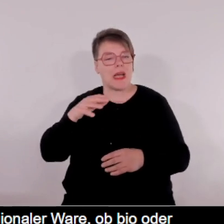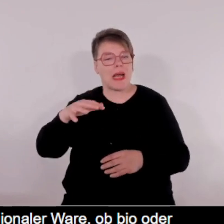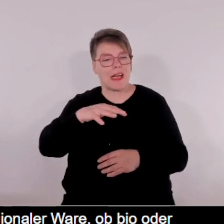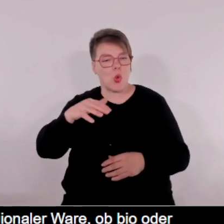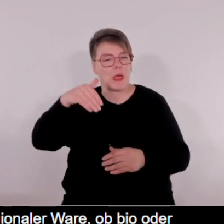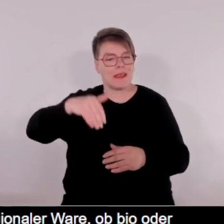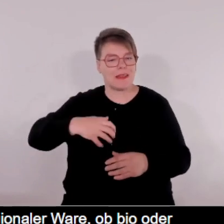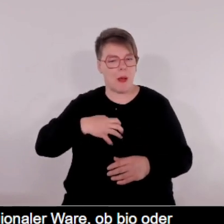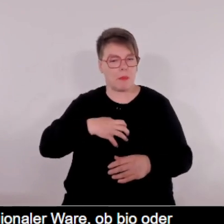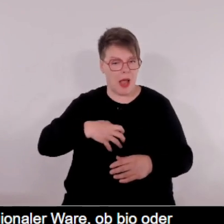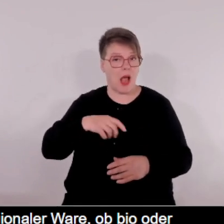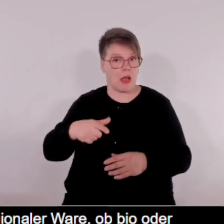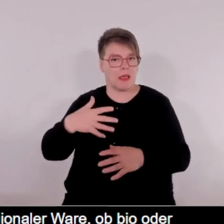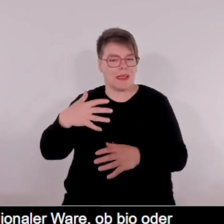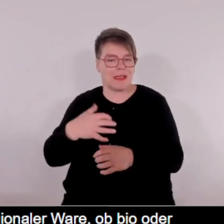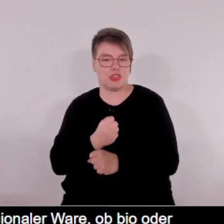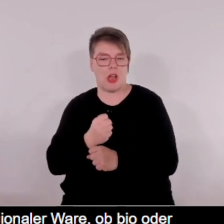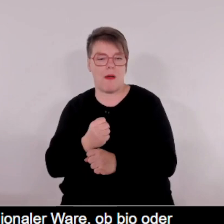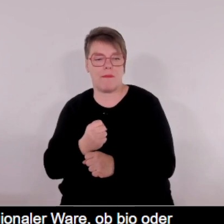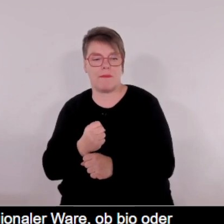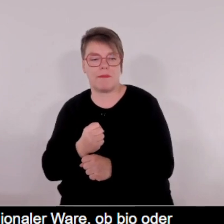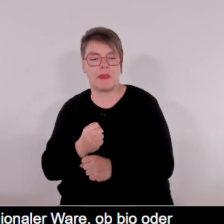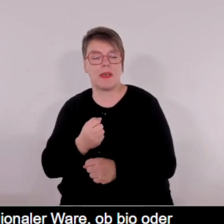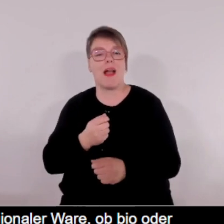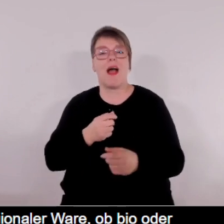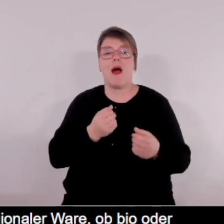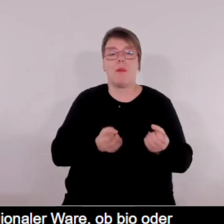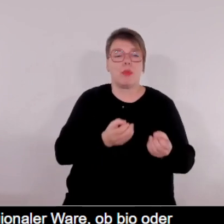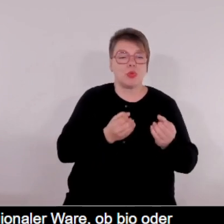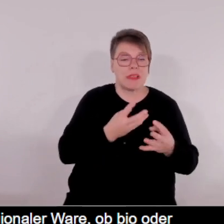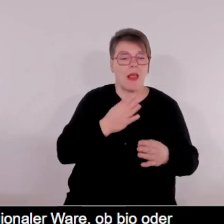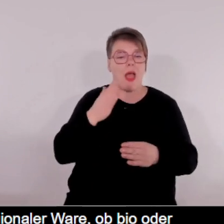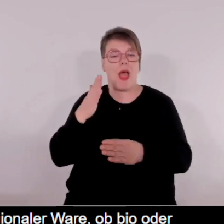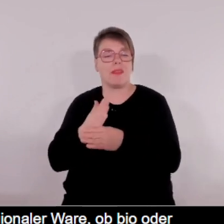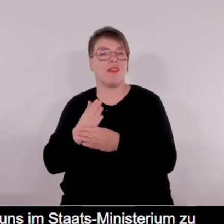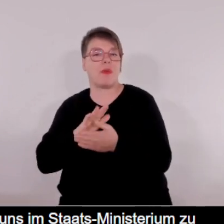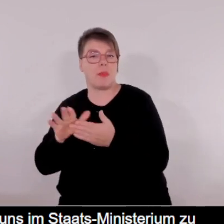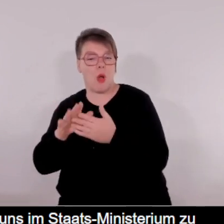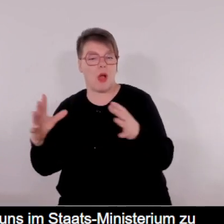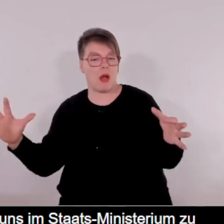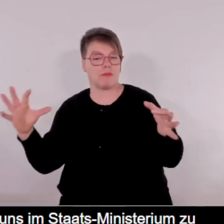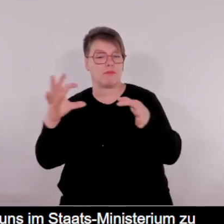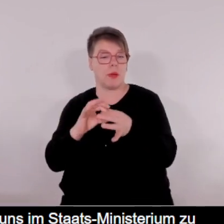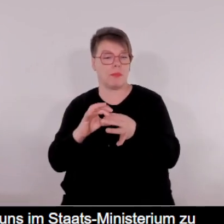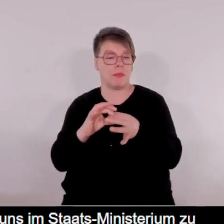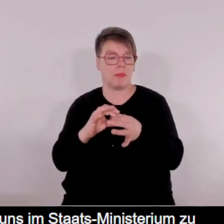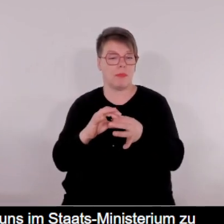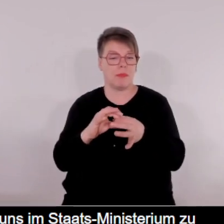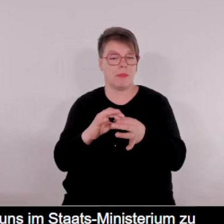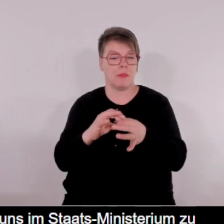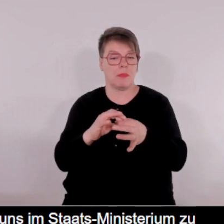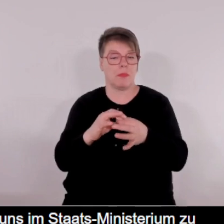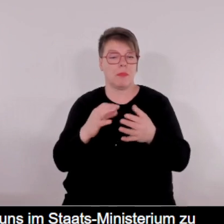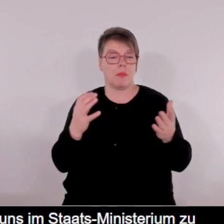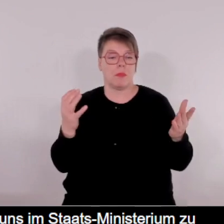Ökomodellregionen genau diese Wertschöpfungsketten auch unterstützt haben. Für mich persönlich ist es ganz, ganz wichtig, dass wir die Menschen im ländlichen Raum